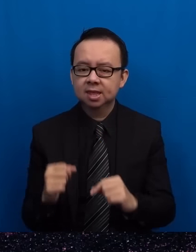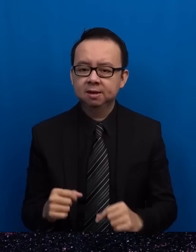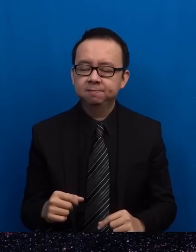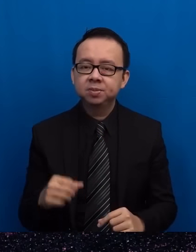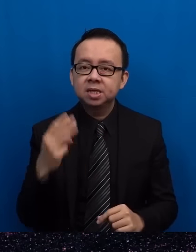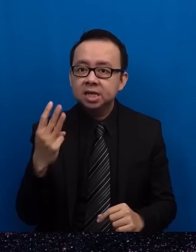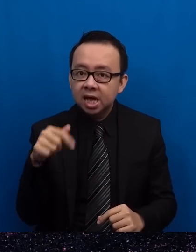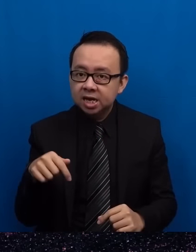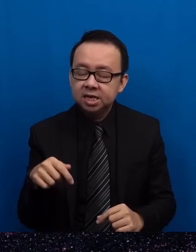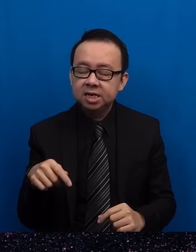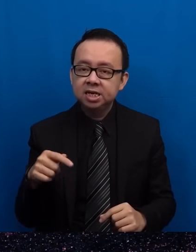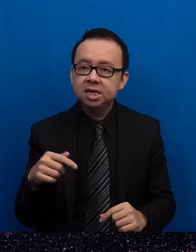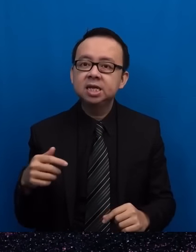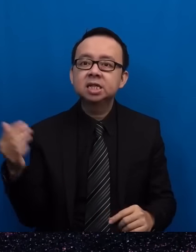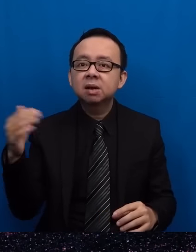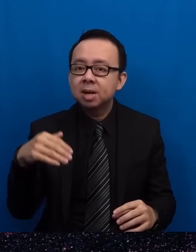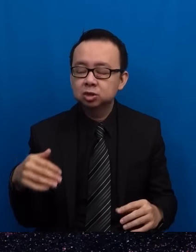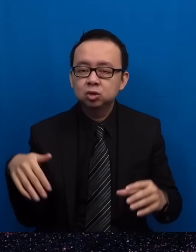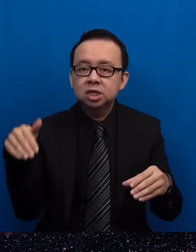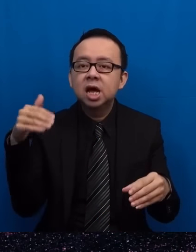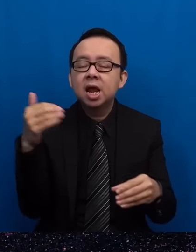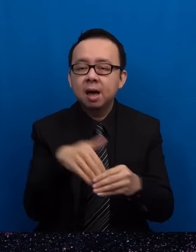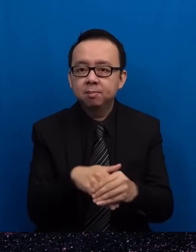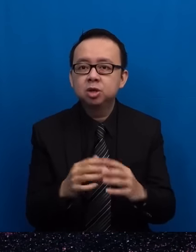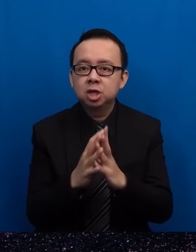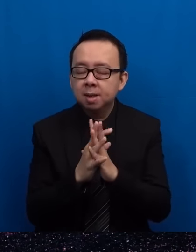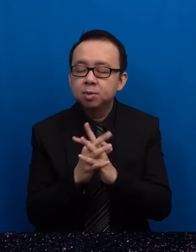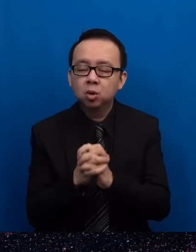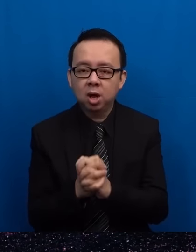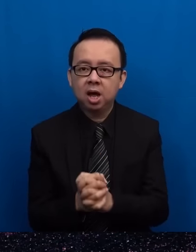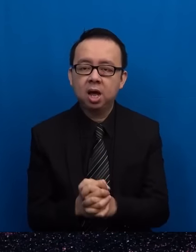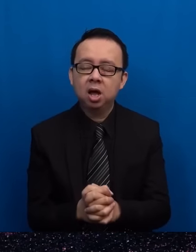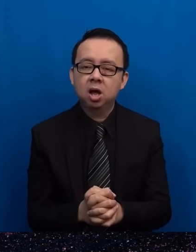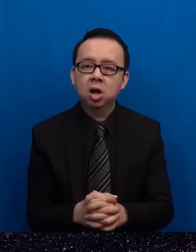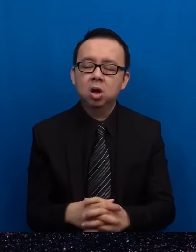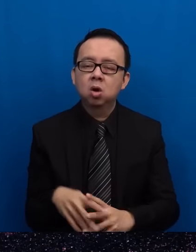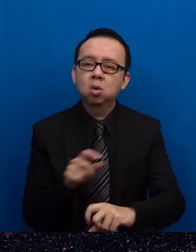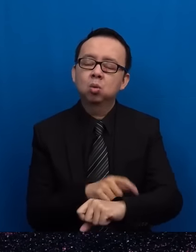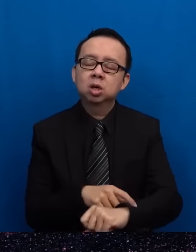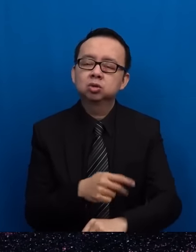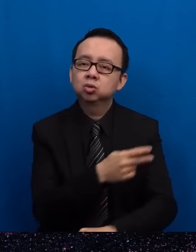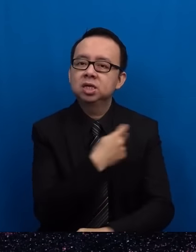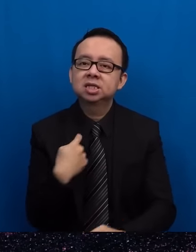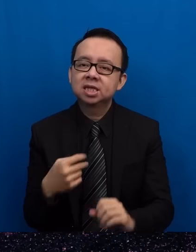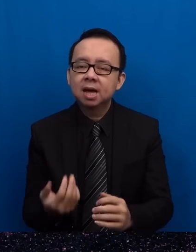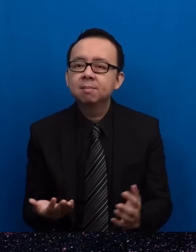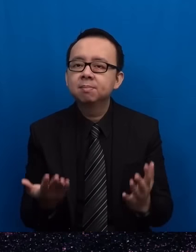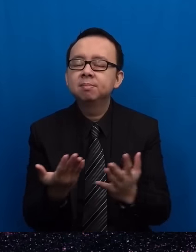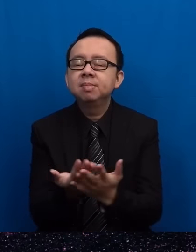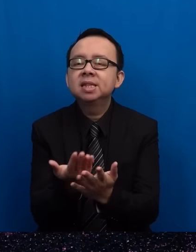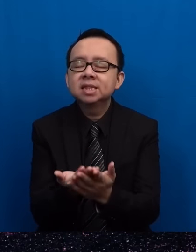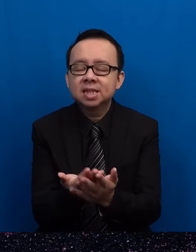doa. Ketika kita meminta doa di dalam level yang paling